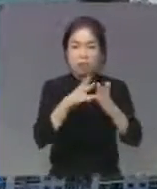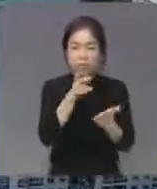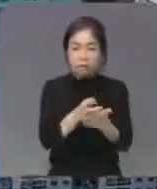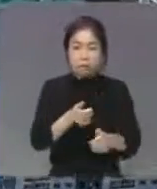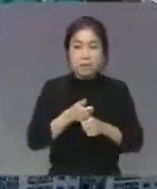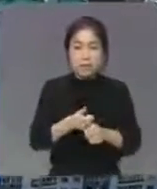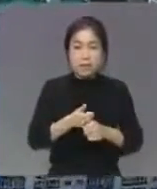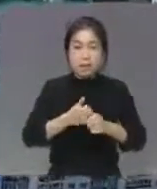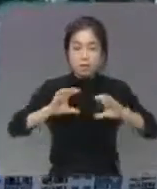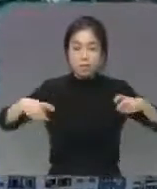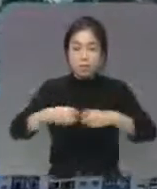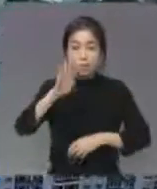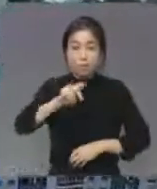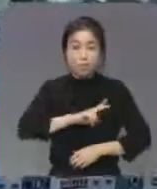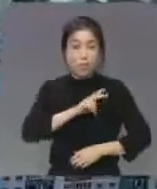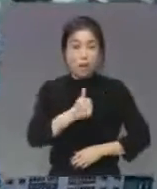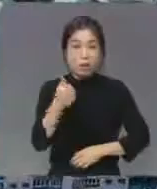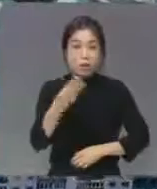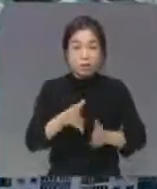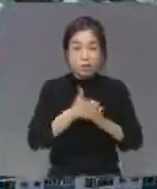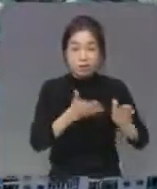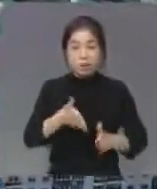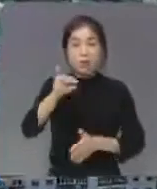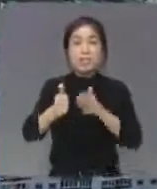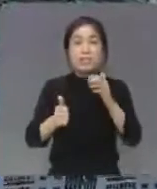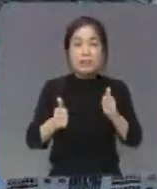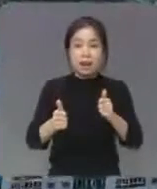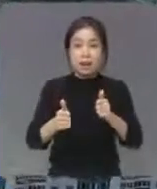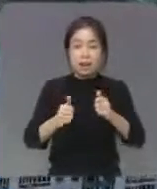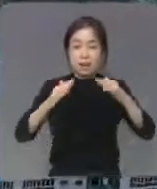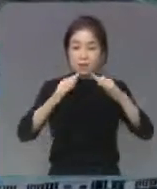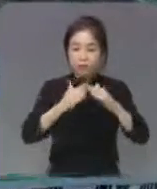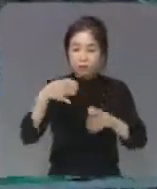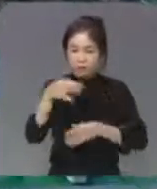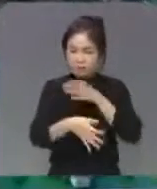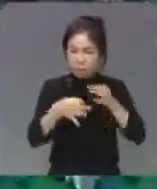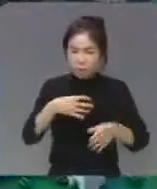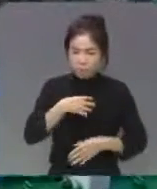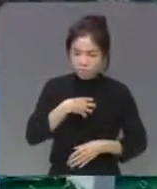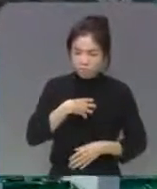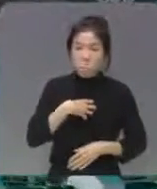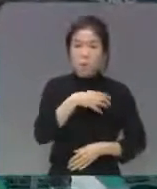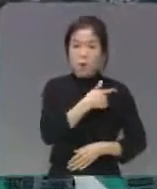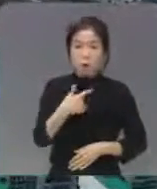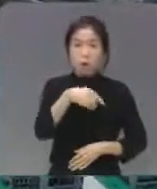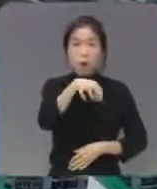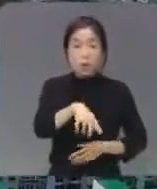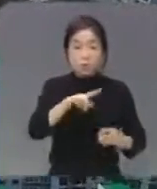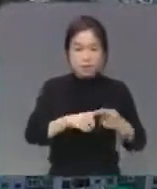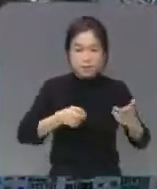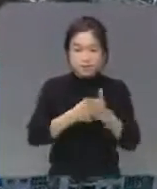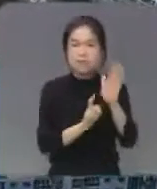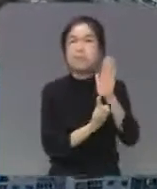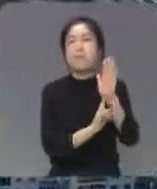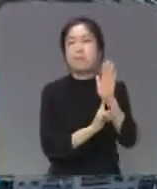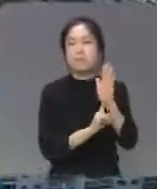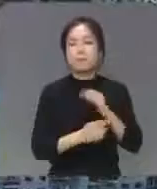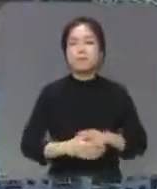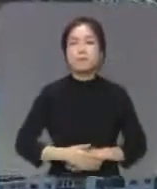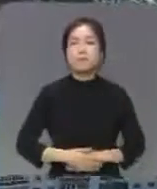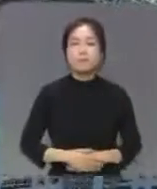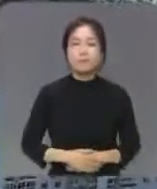따라 국토교통부장관 또는 시 도지사가 주택 톡 1 성행 우려가 있는 지역을 지정 공부합니다